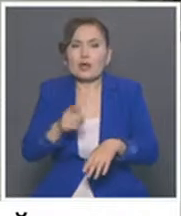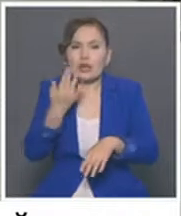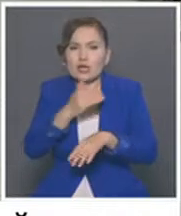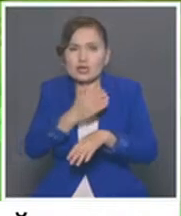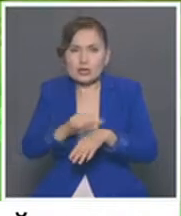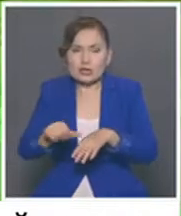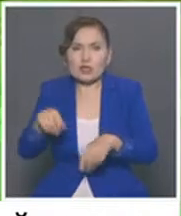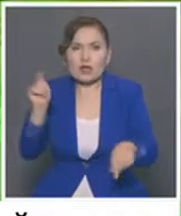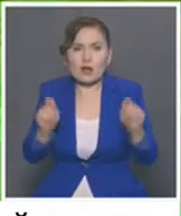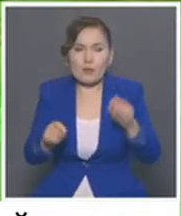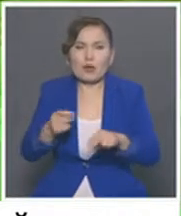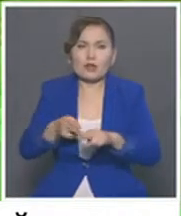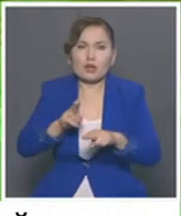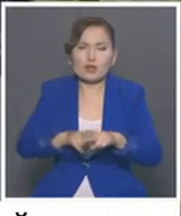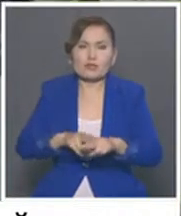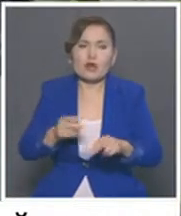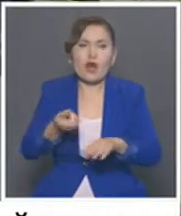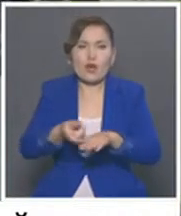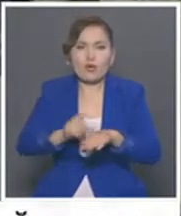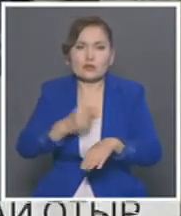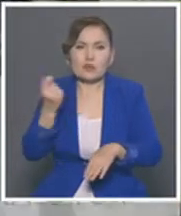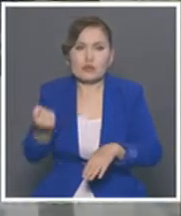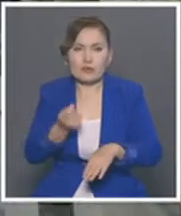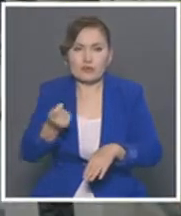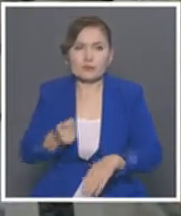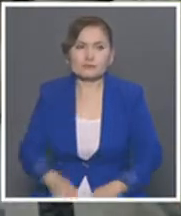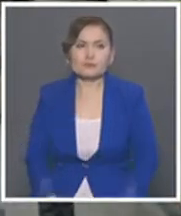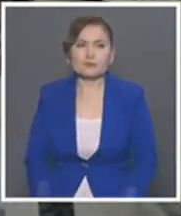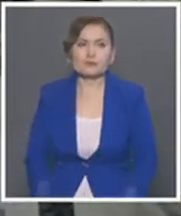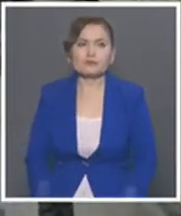жақында айыққан дәрігерлер мен қауіпсіздік қызметкерлері. Арыстан Ысбек, Қазақстан ұлттық телеарнасы.